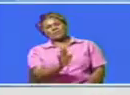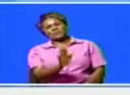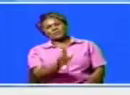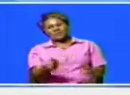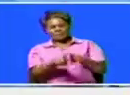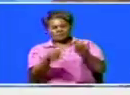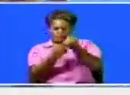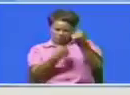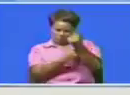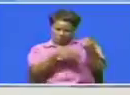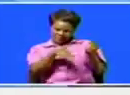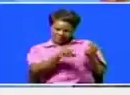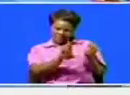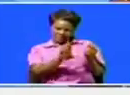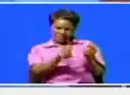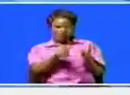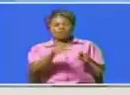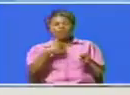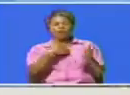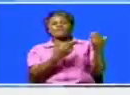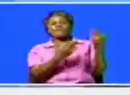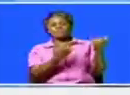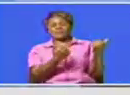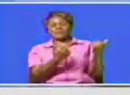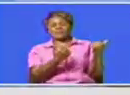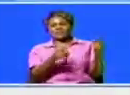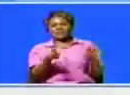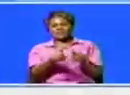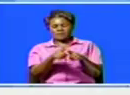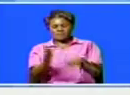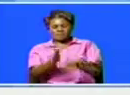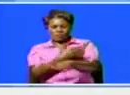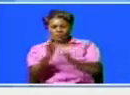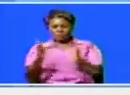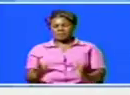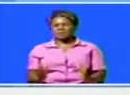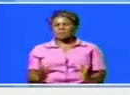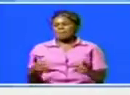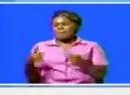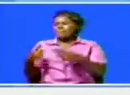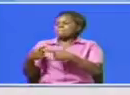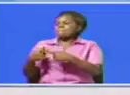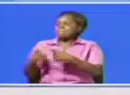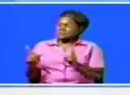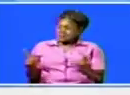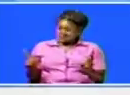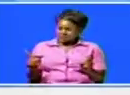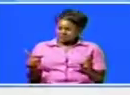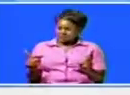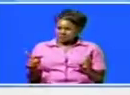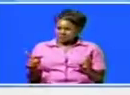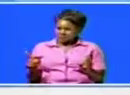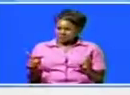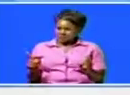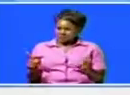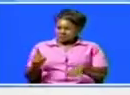mafans. Mm-hmm. Wewe pia uko na expectations zako. Mm-hmm. Kama msanii. Naam. But inafika